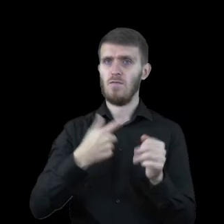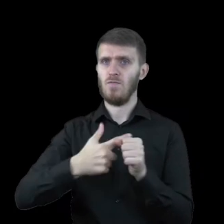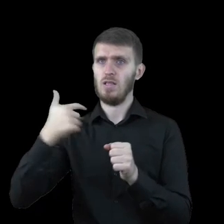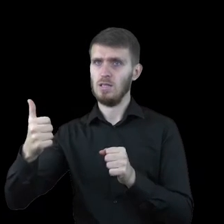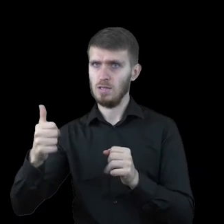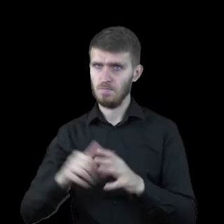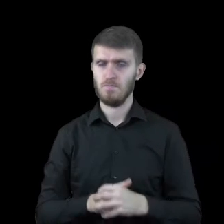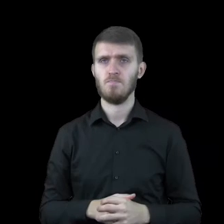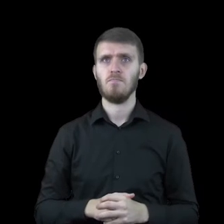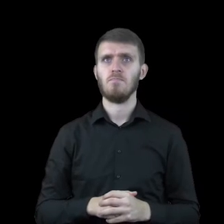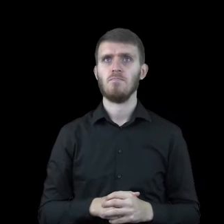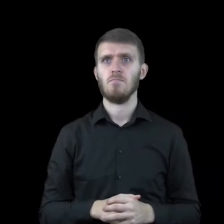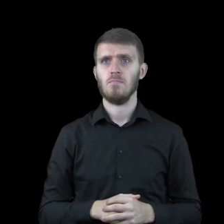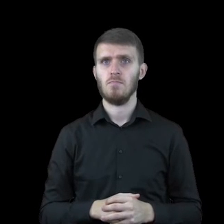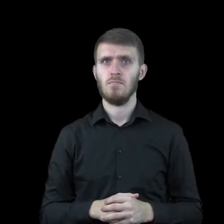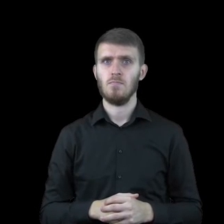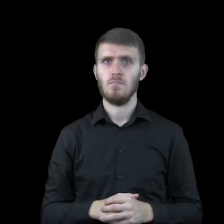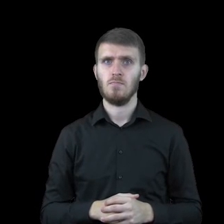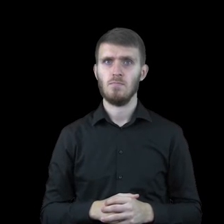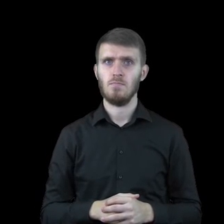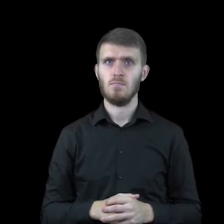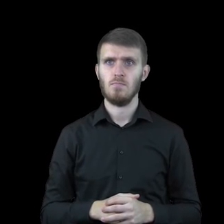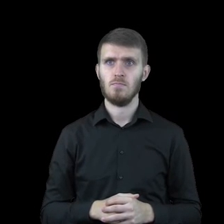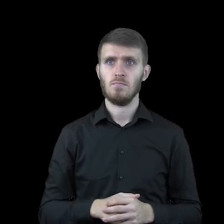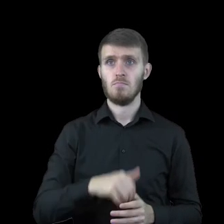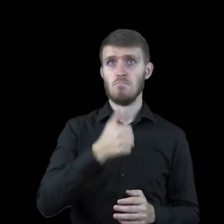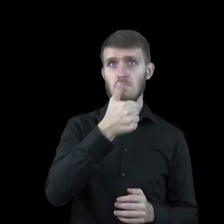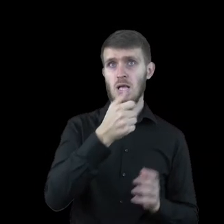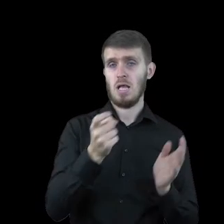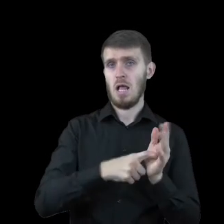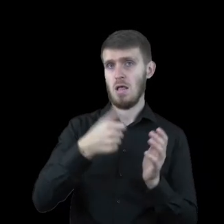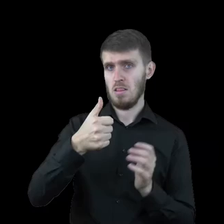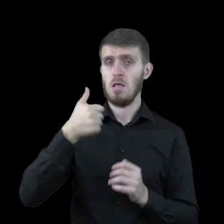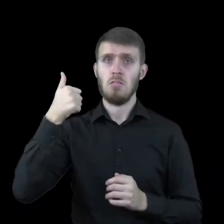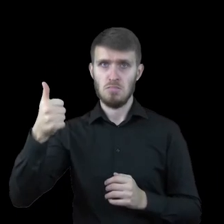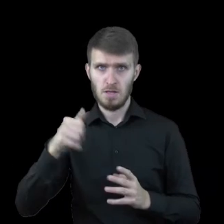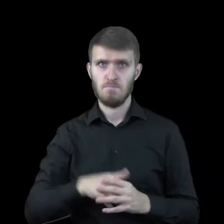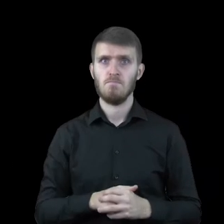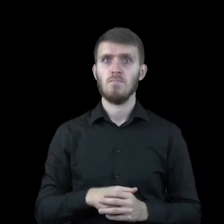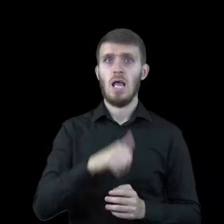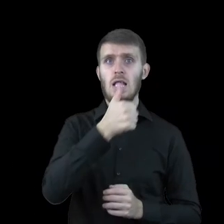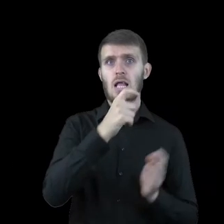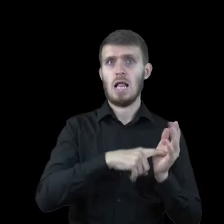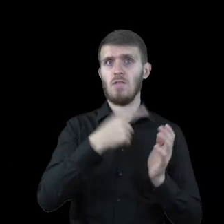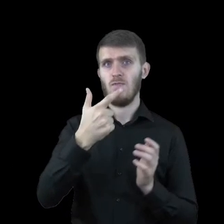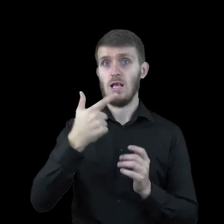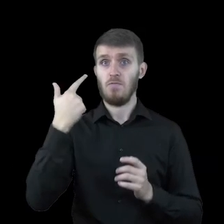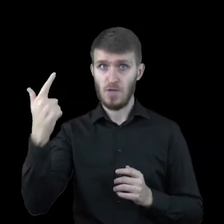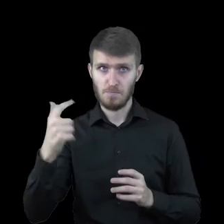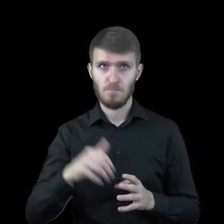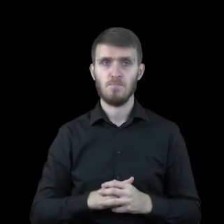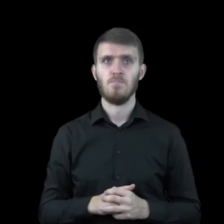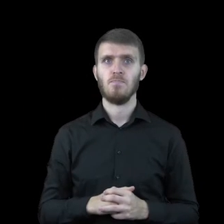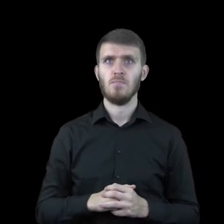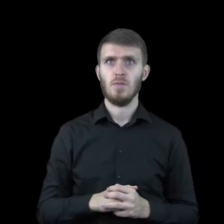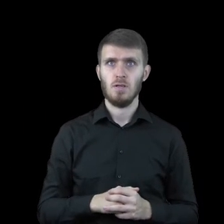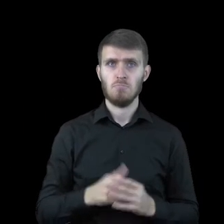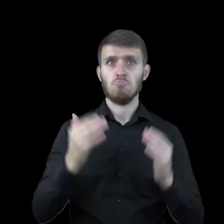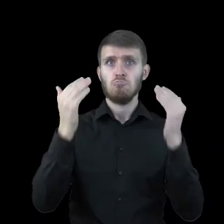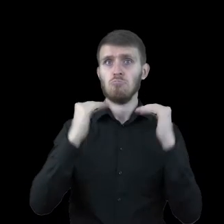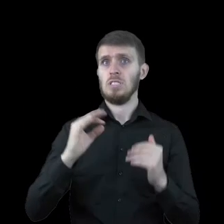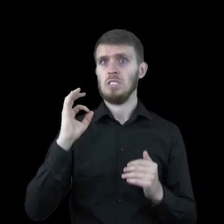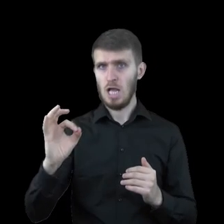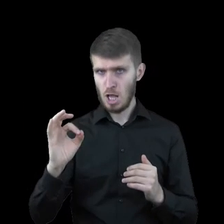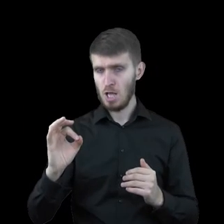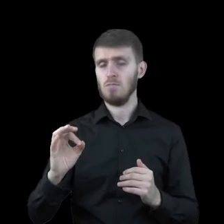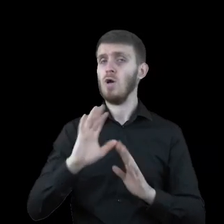ręcznie. 21 do kwadratu to jest 21 razy 21. 1 razy 1 to 1. 1 razy